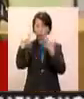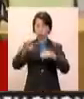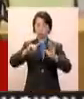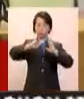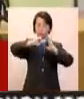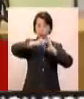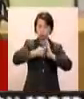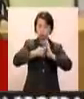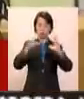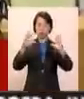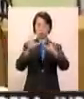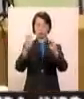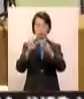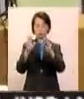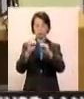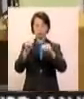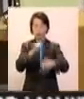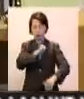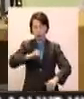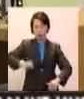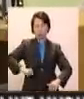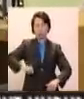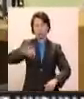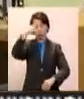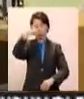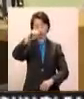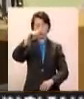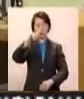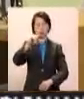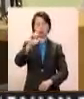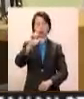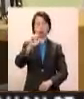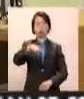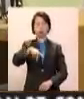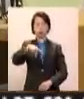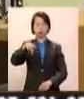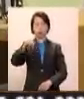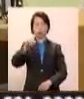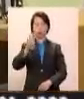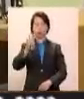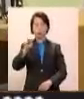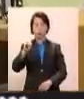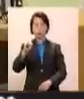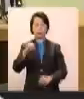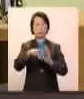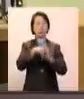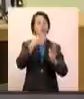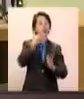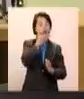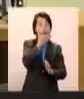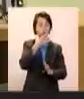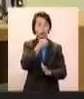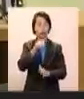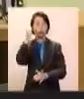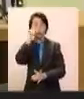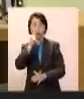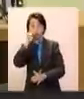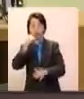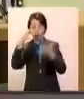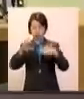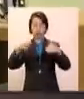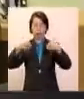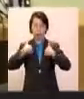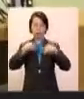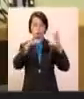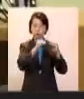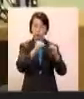bermula Perhimpunan Agung bagi Armada dan juga Perhimpunan Agung juga bagi Sri Kandi yang telah pun berlangsung dan telah